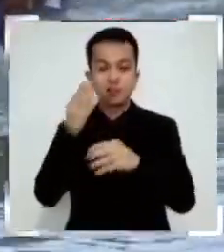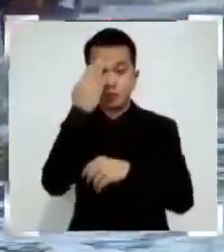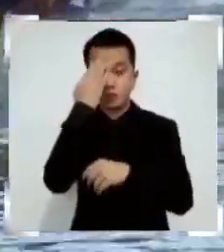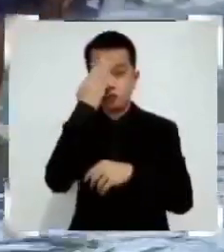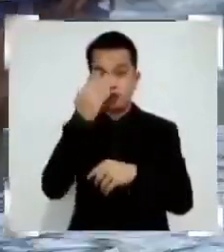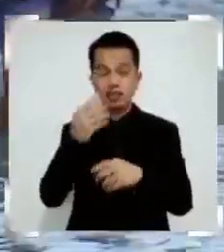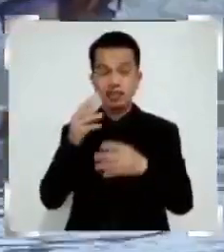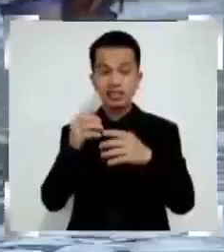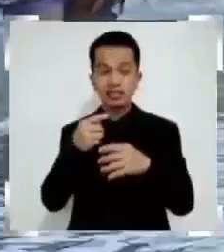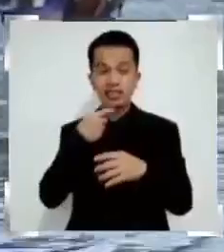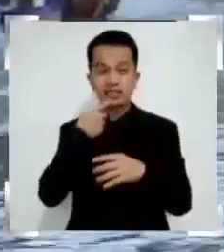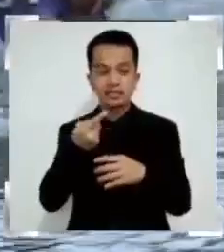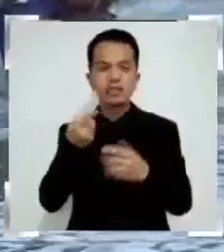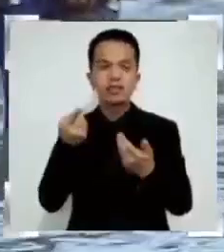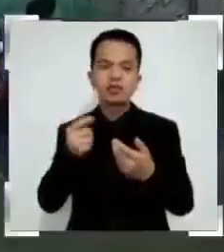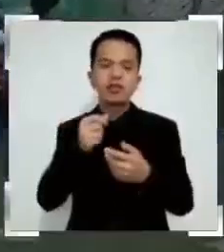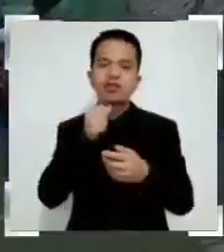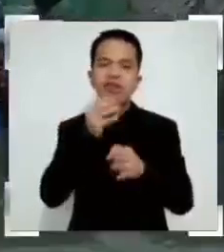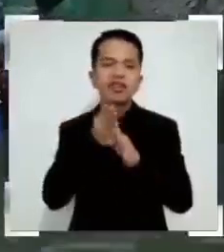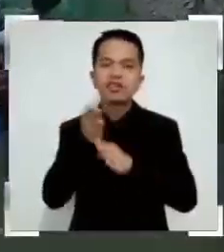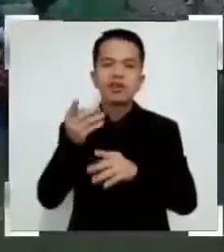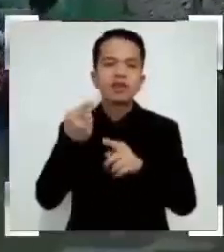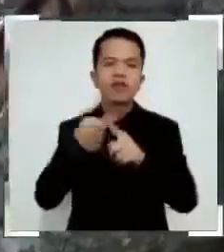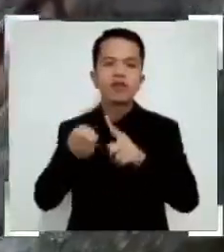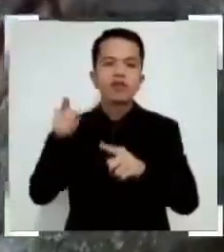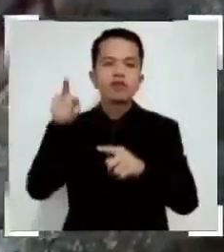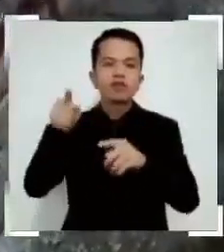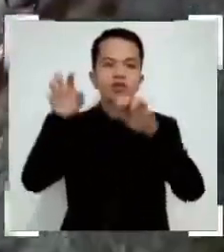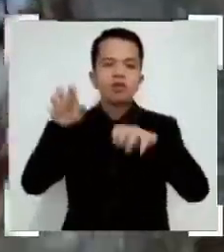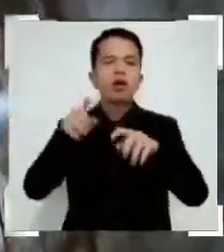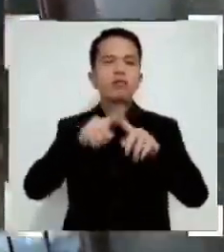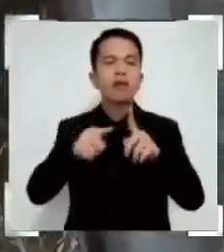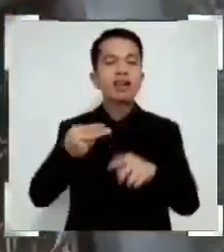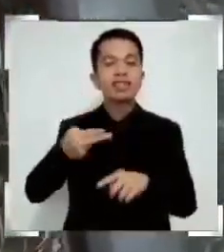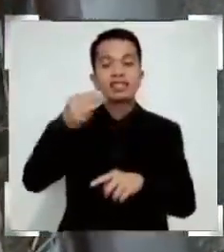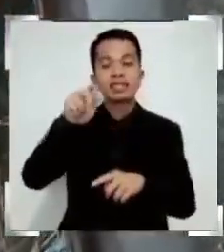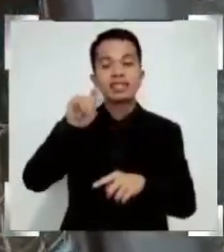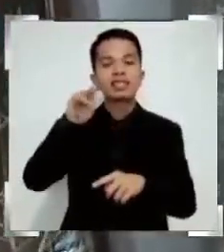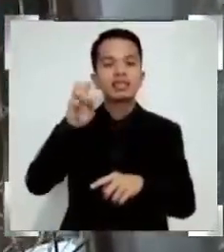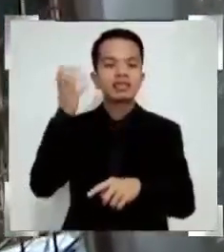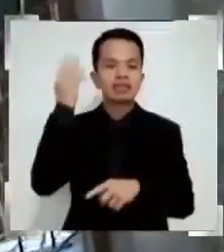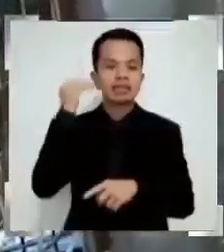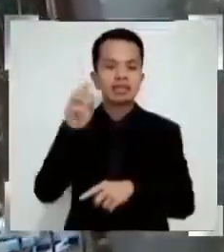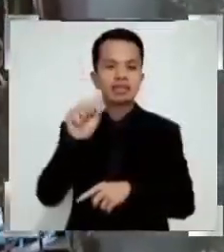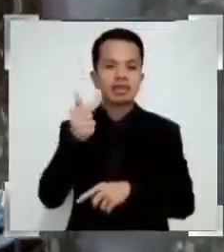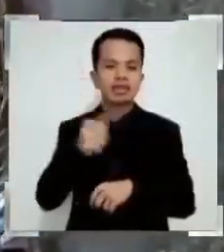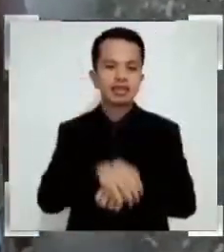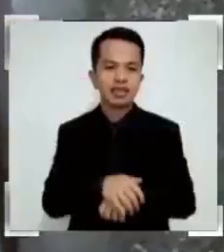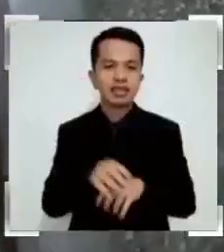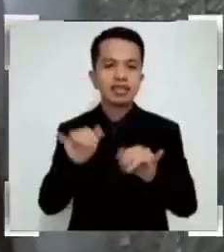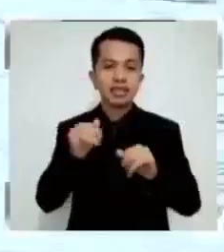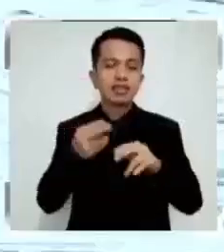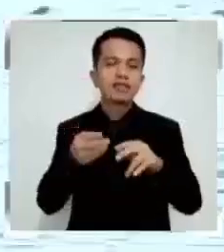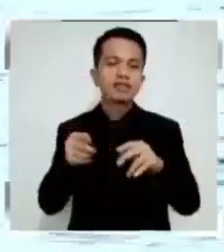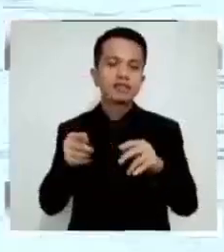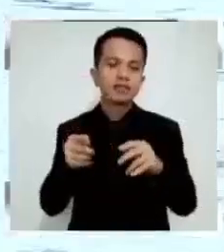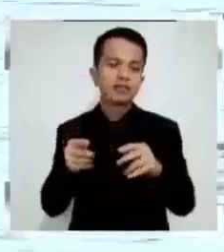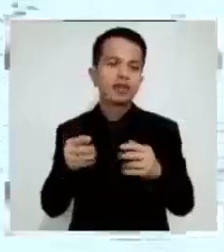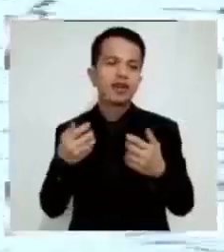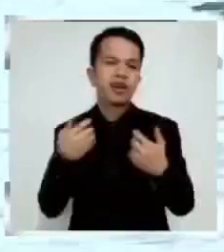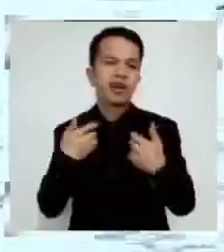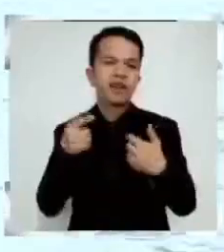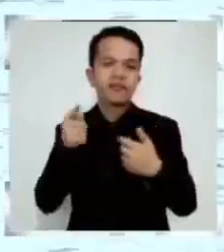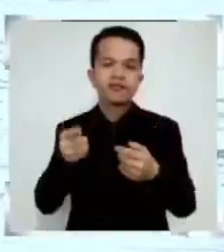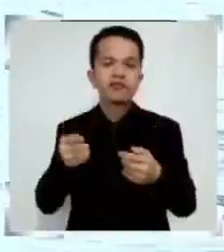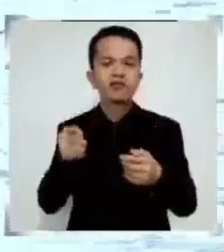direktang epekto ng pag-ulan kundi ng high tide kaninang alas 10 ng umaga. Hindi rin daw dadagdag sa pagbaha ay tinakdang pagpapakawala ng tubig ng